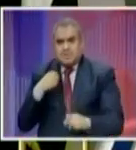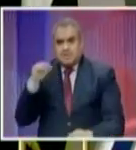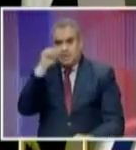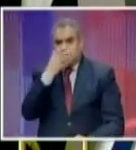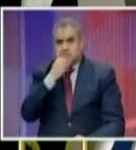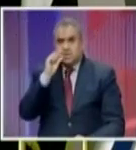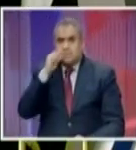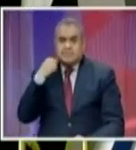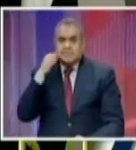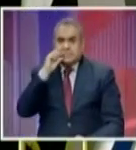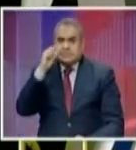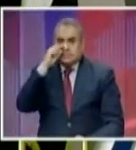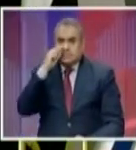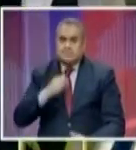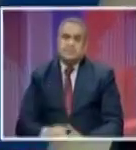الدين عادل خميس